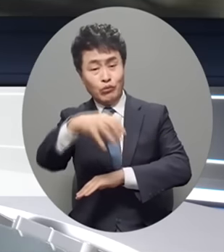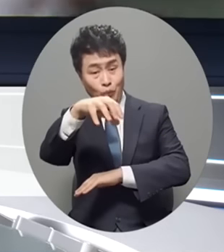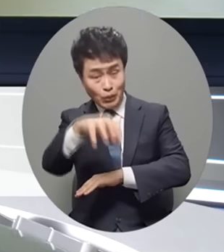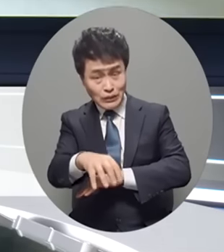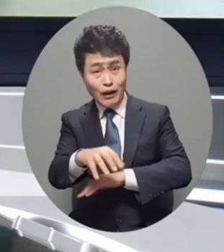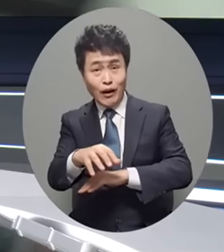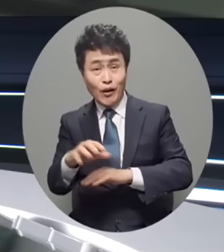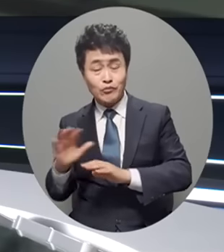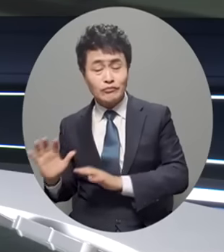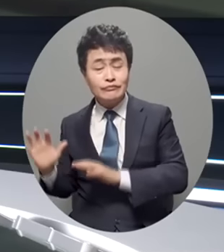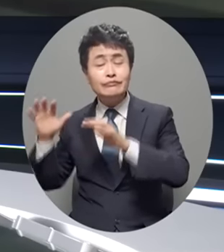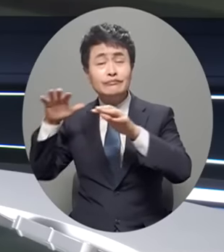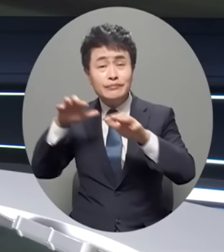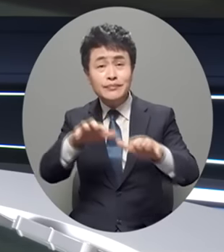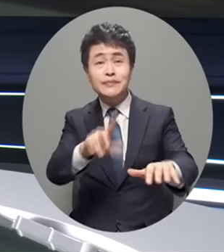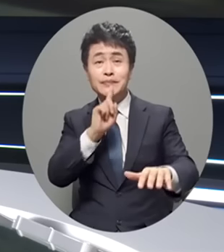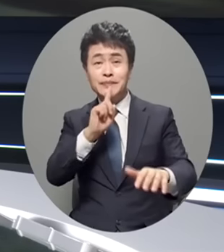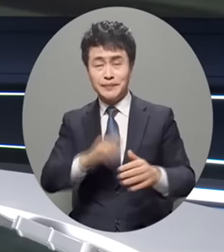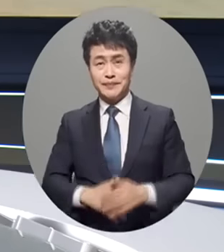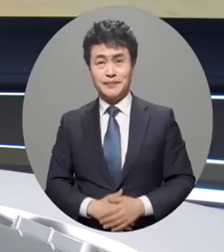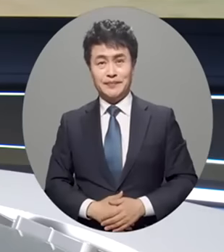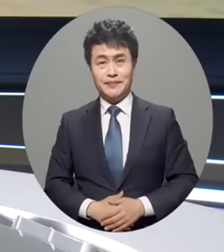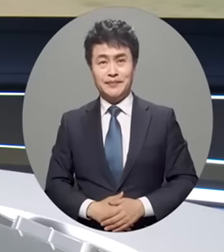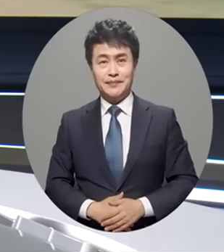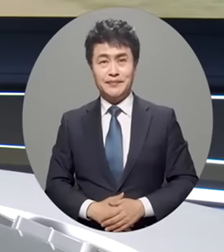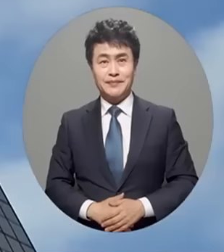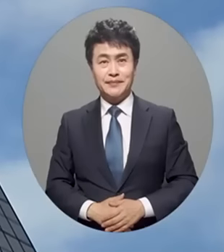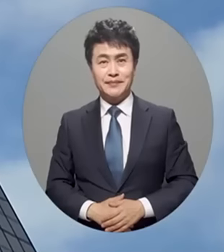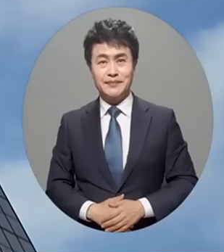몰렸습니다. 백승호 기자가 전해드립니다.